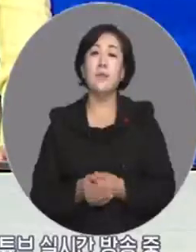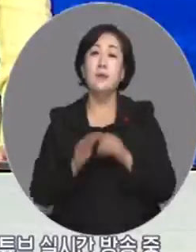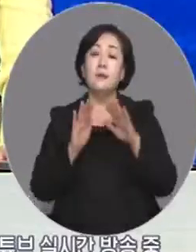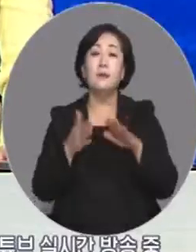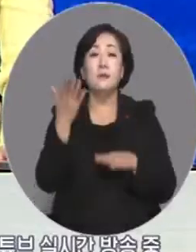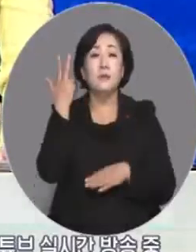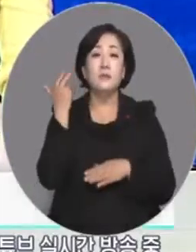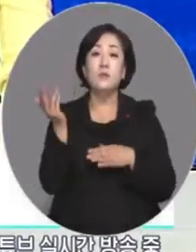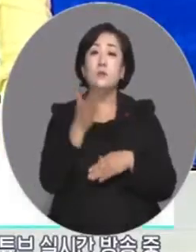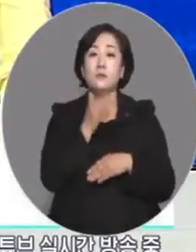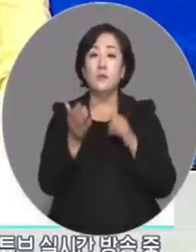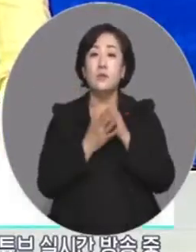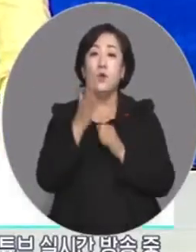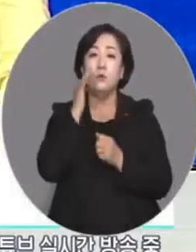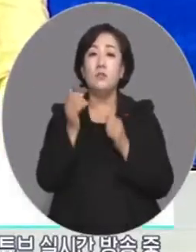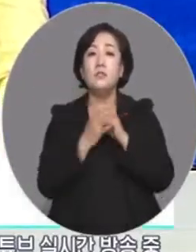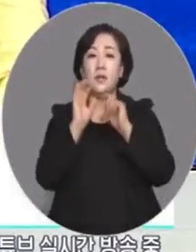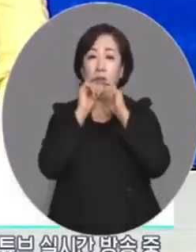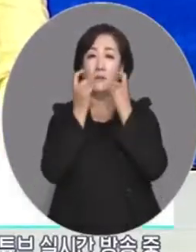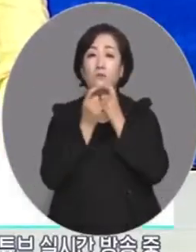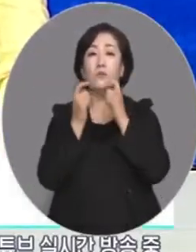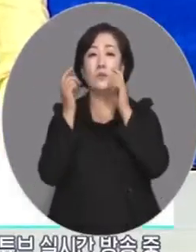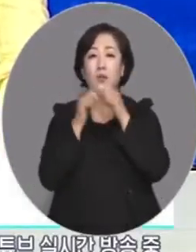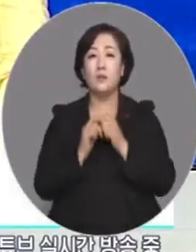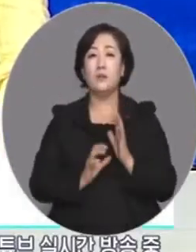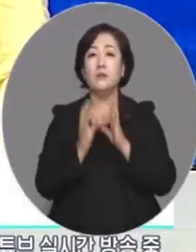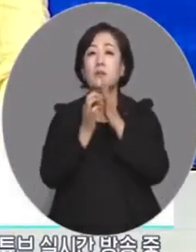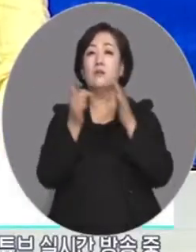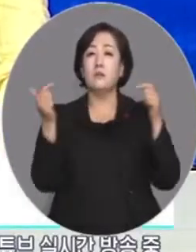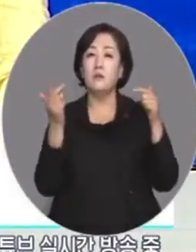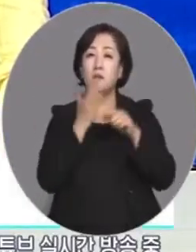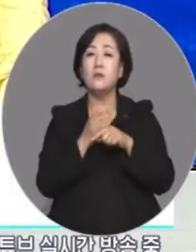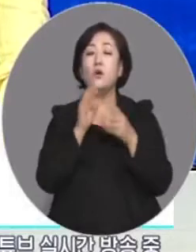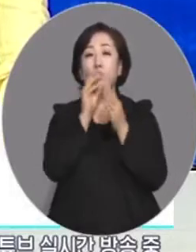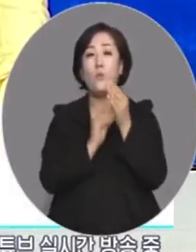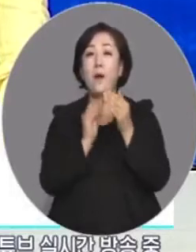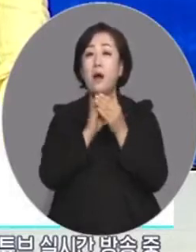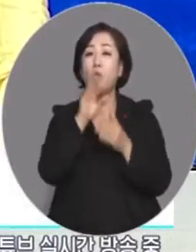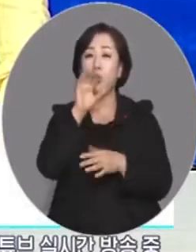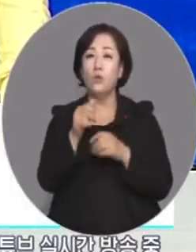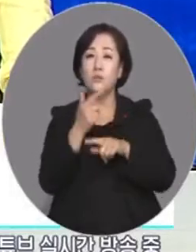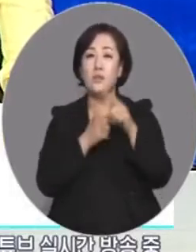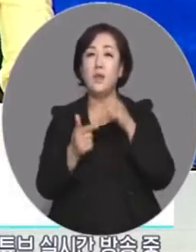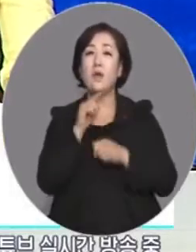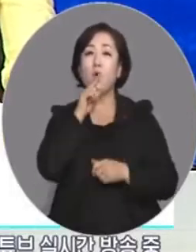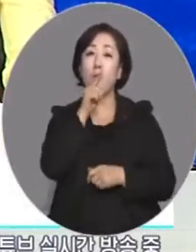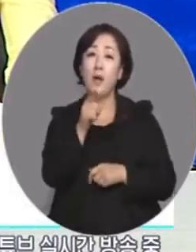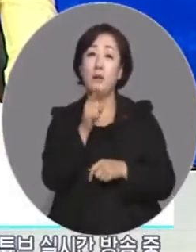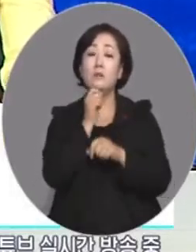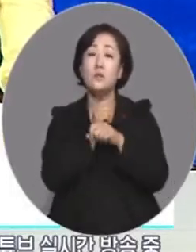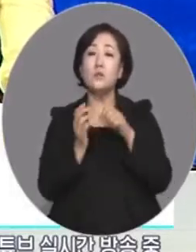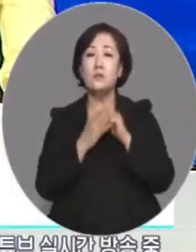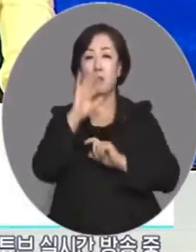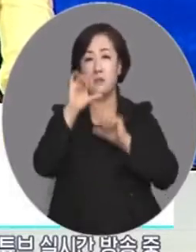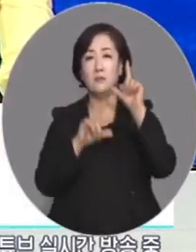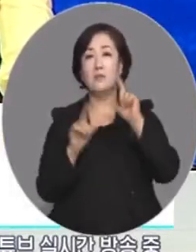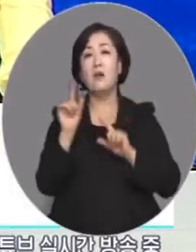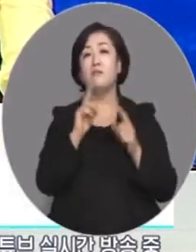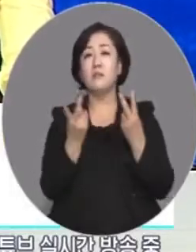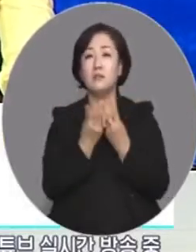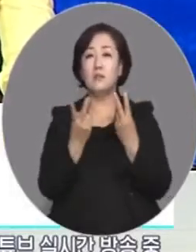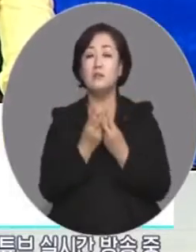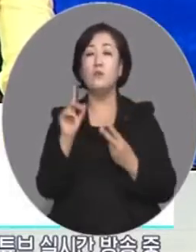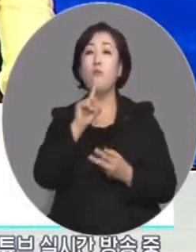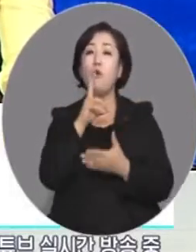저희는 지난주부터 울산 지역의 독버섯처럼 고개를 들고 있는 도박 현장을 고발하고 있습니다. 실태가 어떤지 또